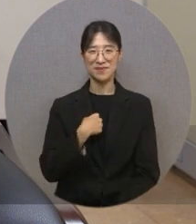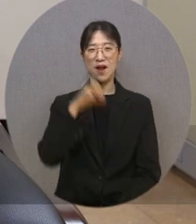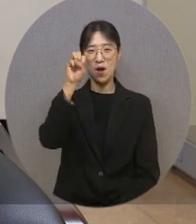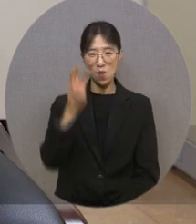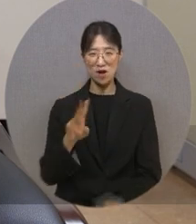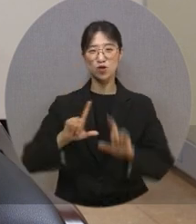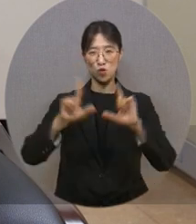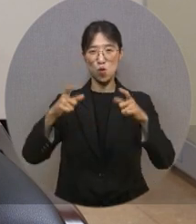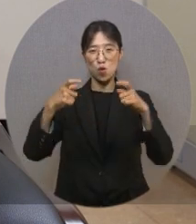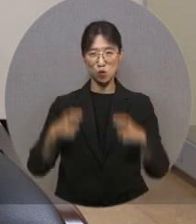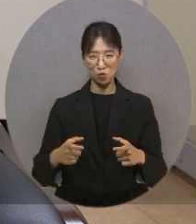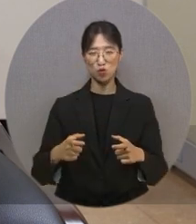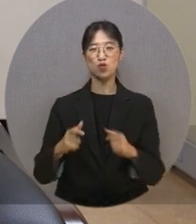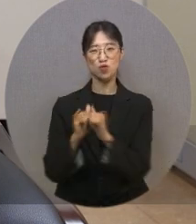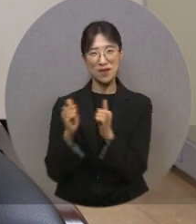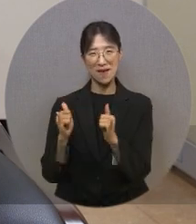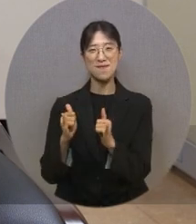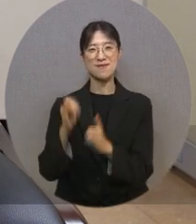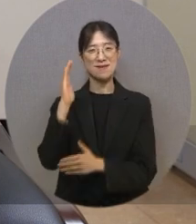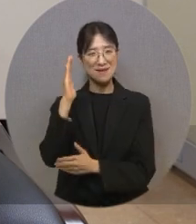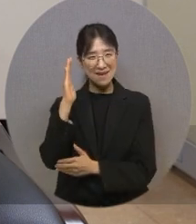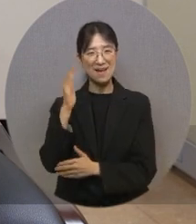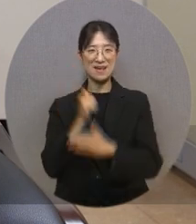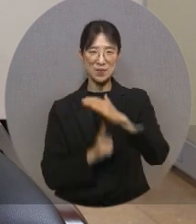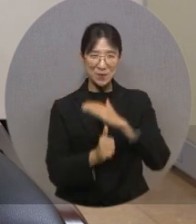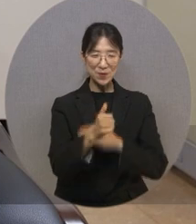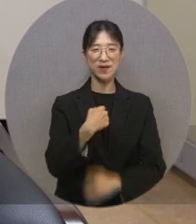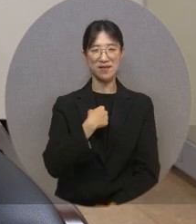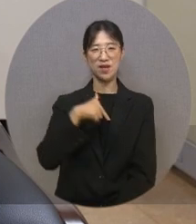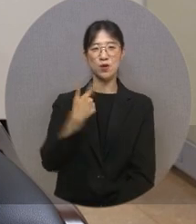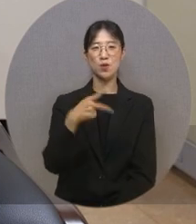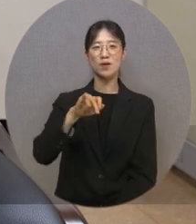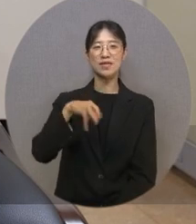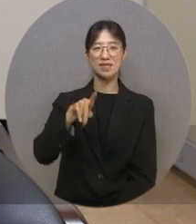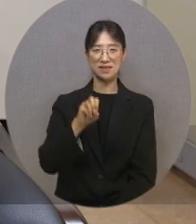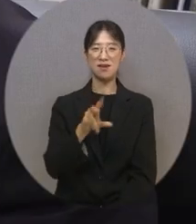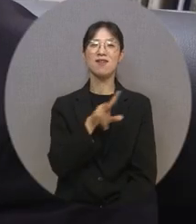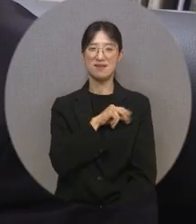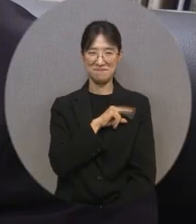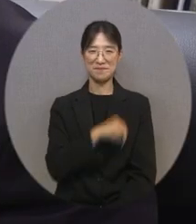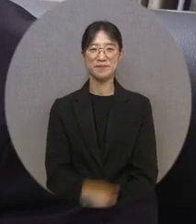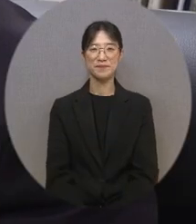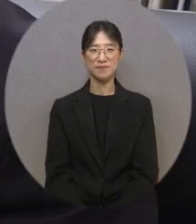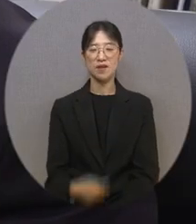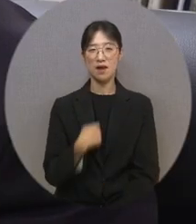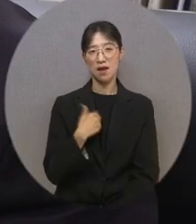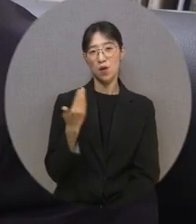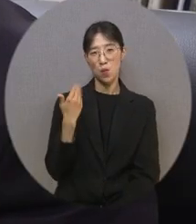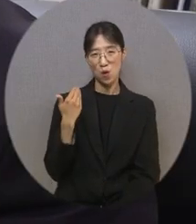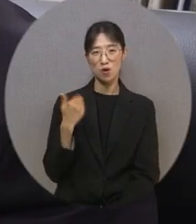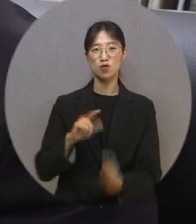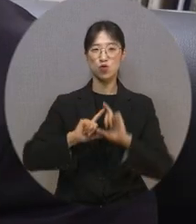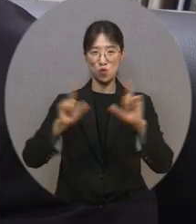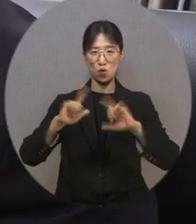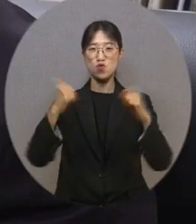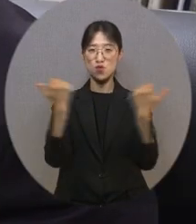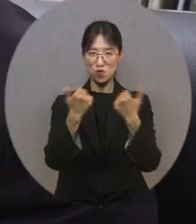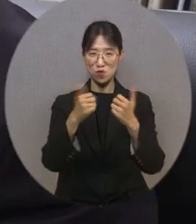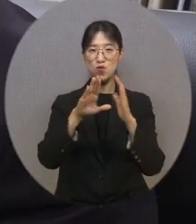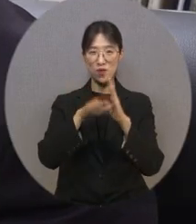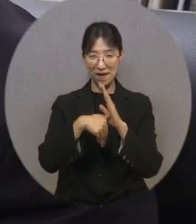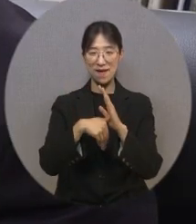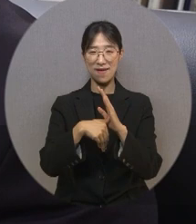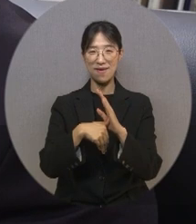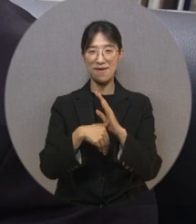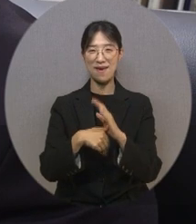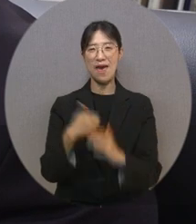광주 동구에서 동구민들의 민의를 대변하고 있는 노진성 의원입니다. 저는 최근 동구에서